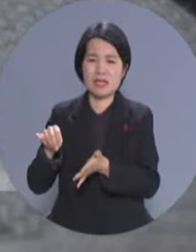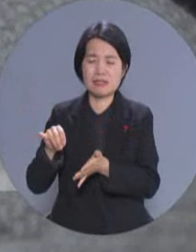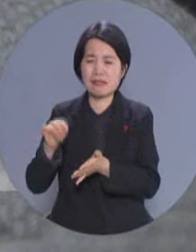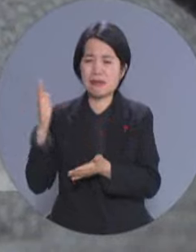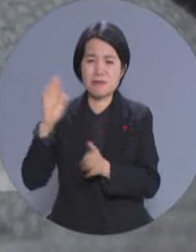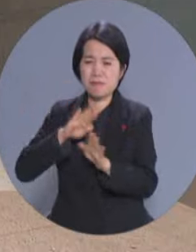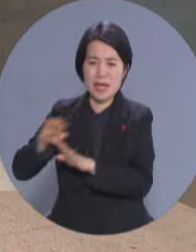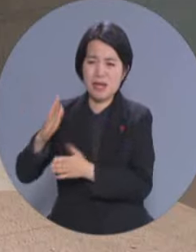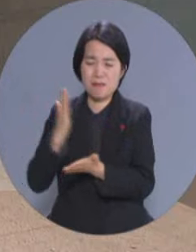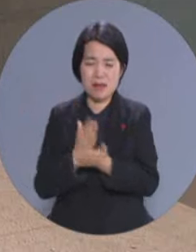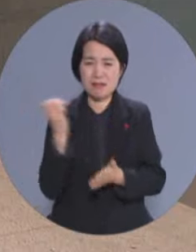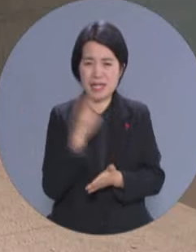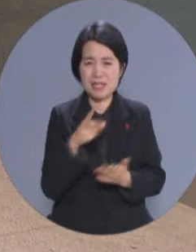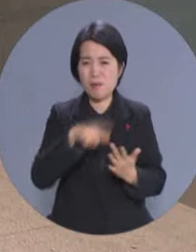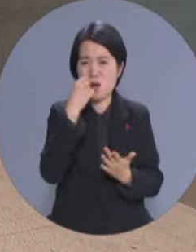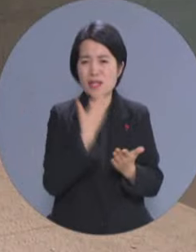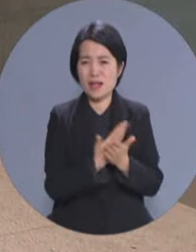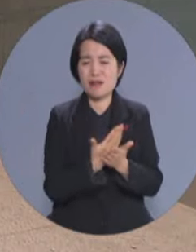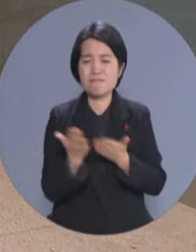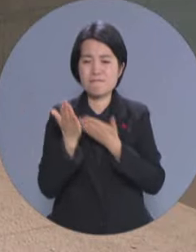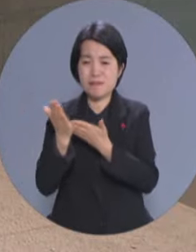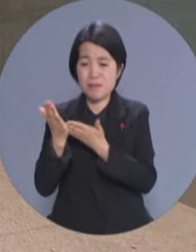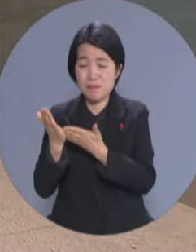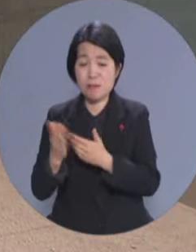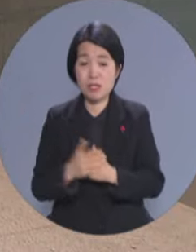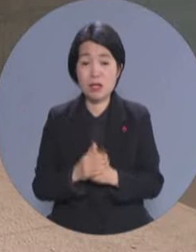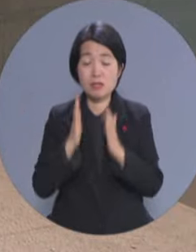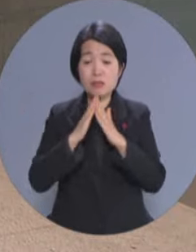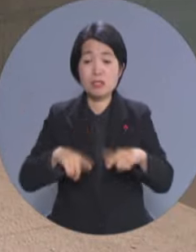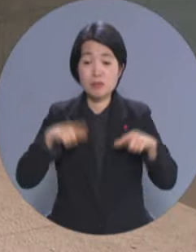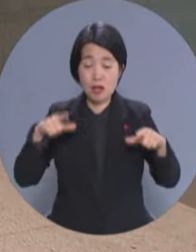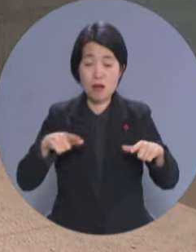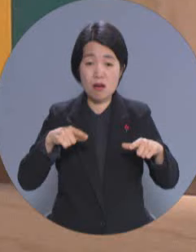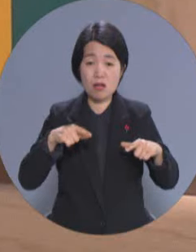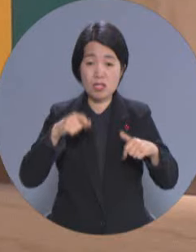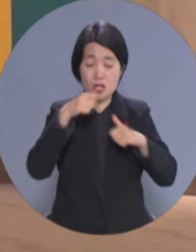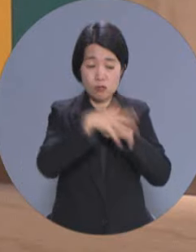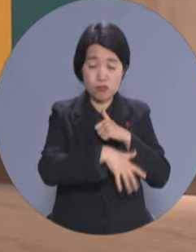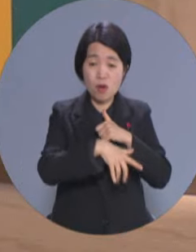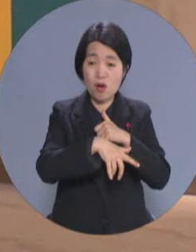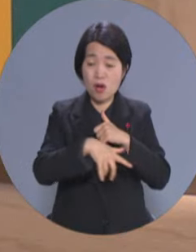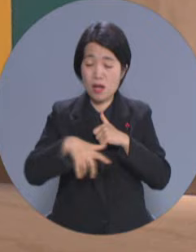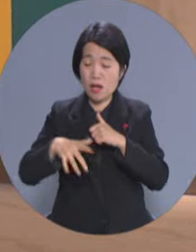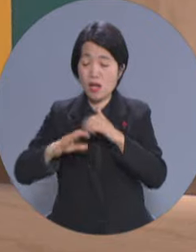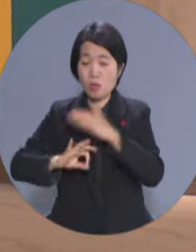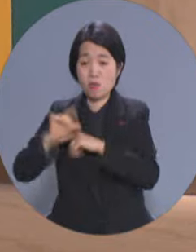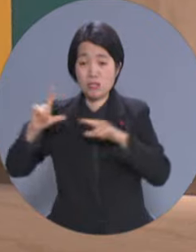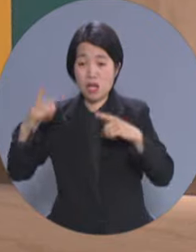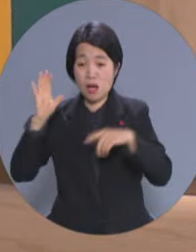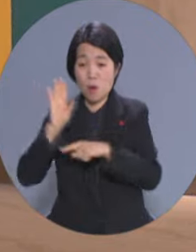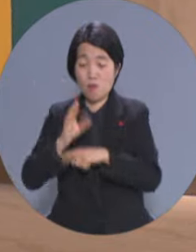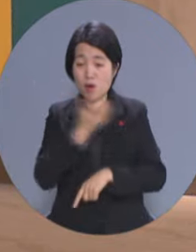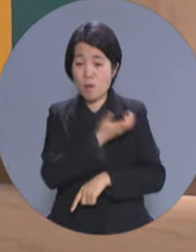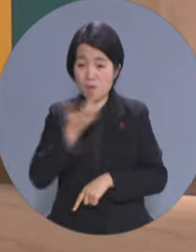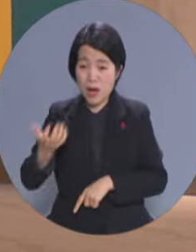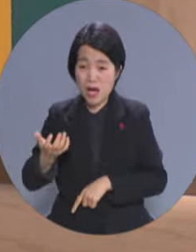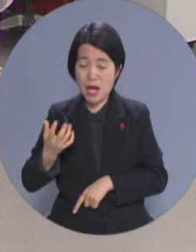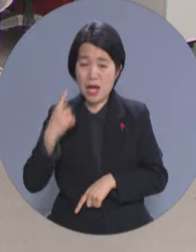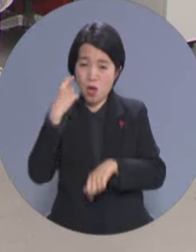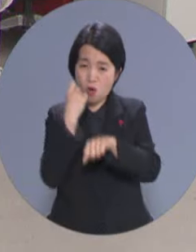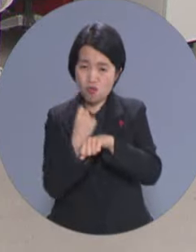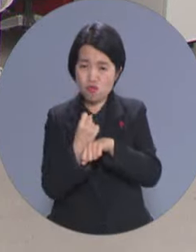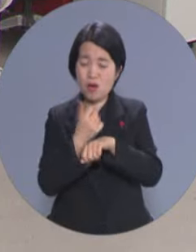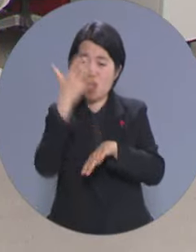있는 상황입니다. 지난해 전남도가 국단위 전담부서를 동부적 본부로 옮겨오고 중장기 마스터플랜 용역까지